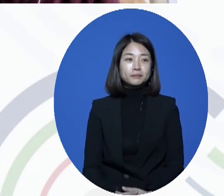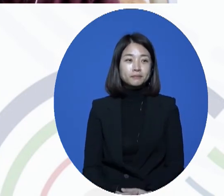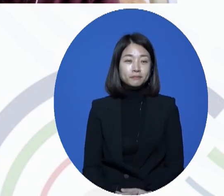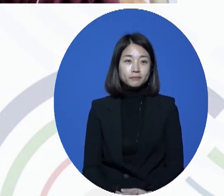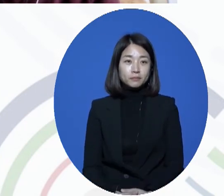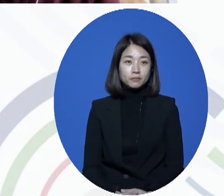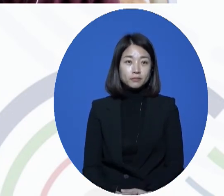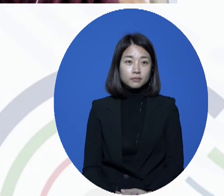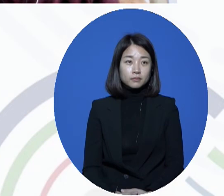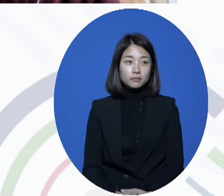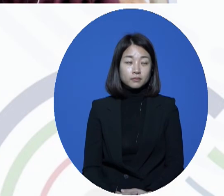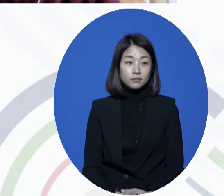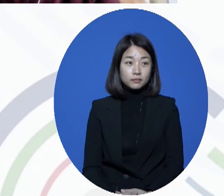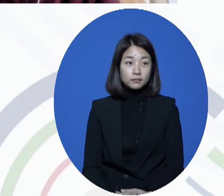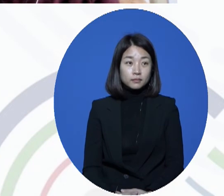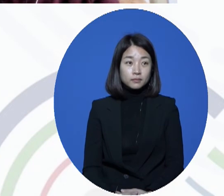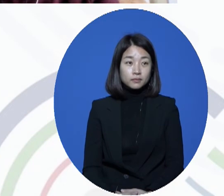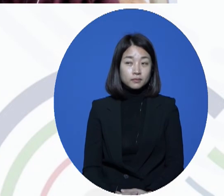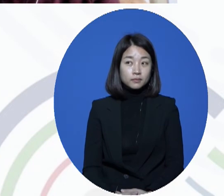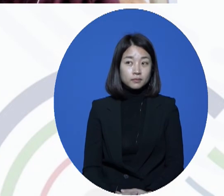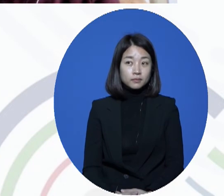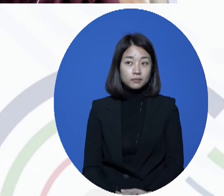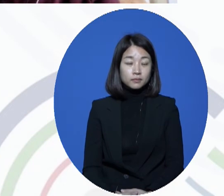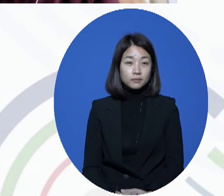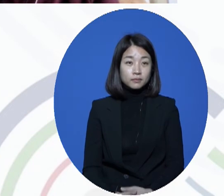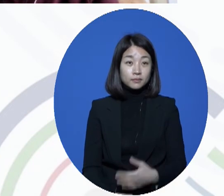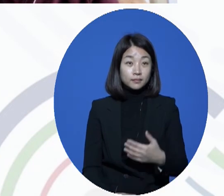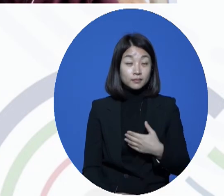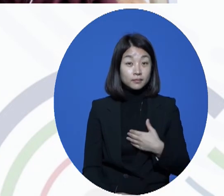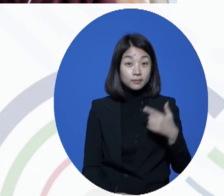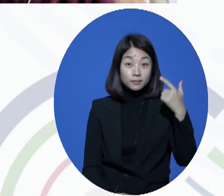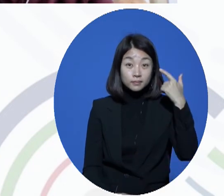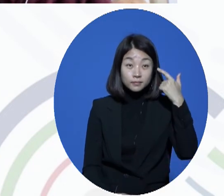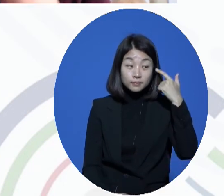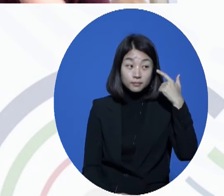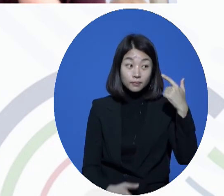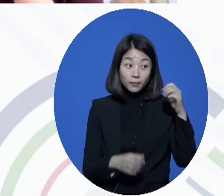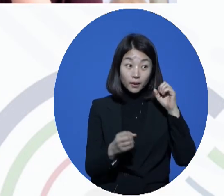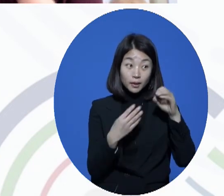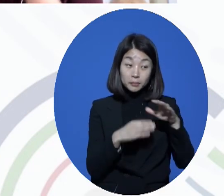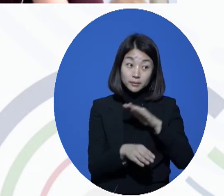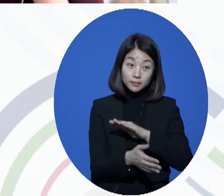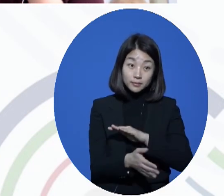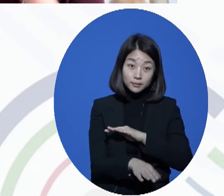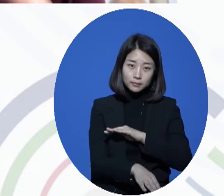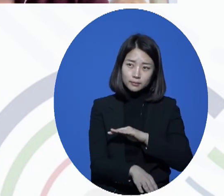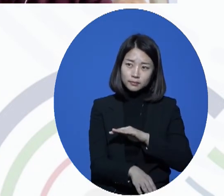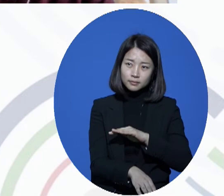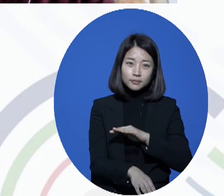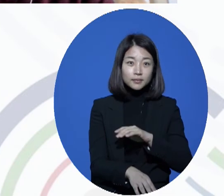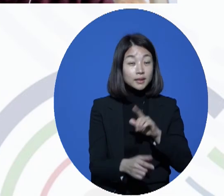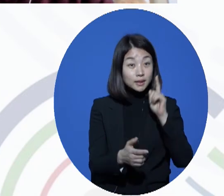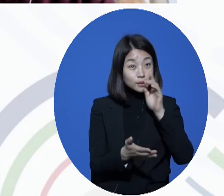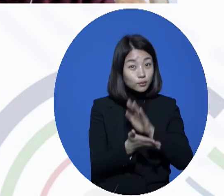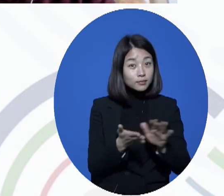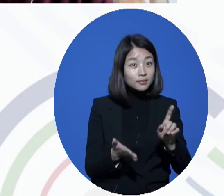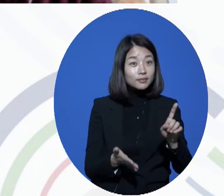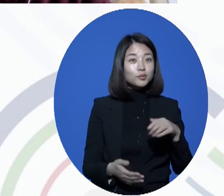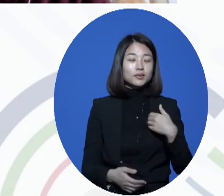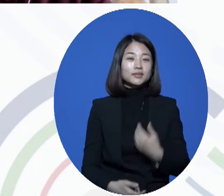I hope I managed to answer. 네, 제가 질문에 대한 답변을 잘 드렸었는지 모르겠는데요. 감사합니다.